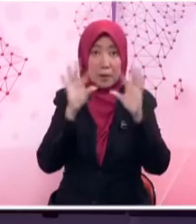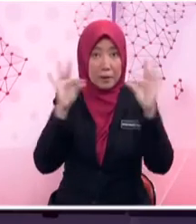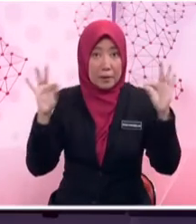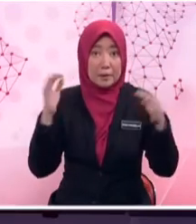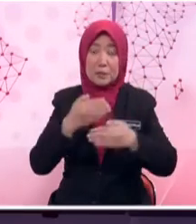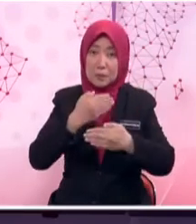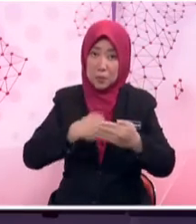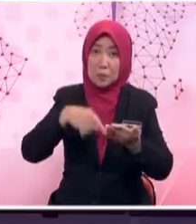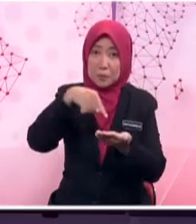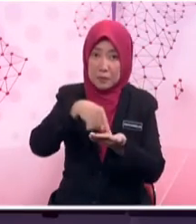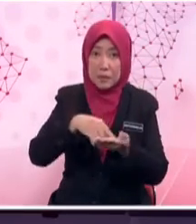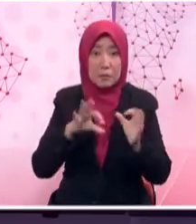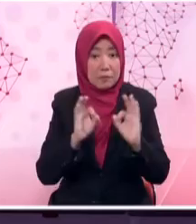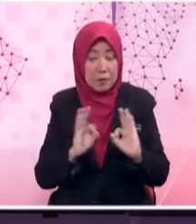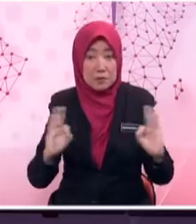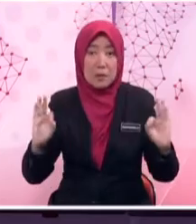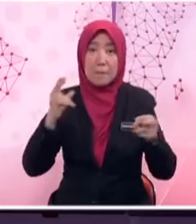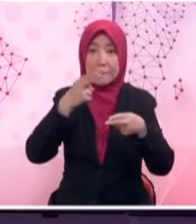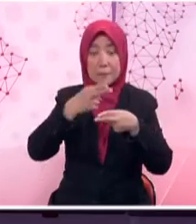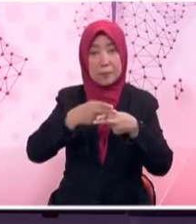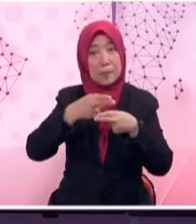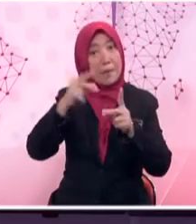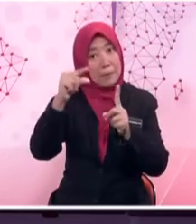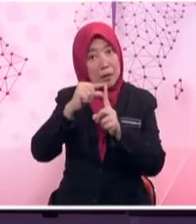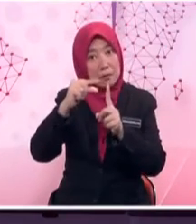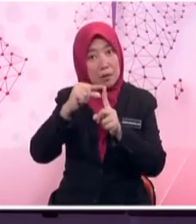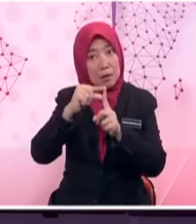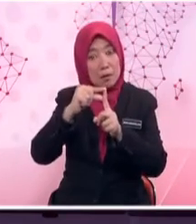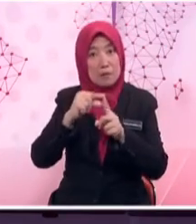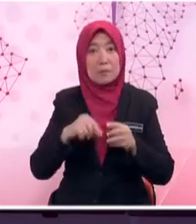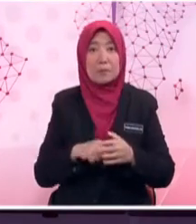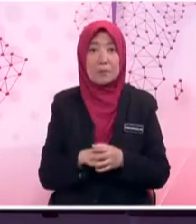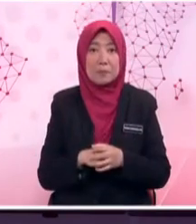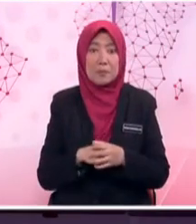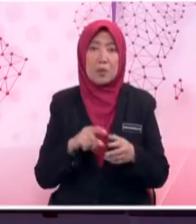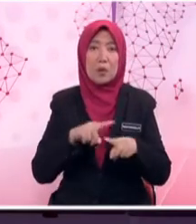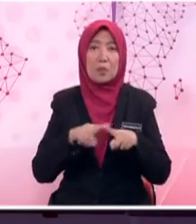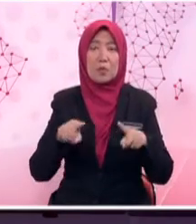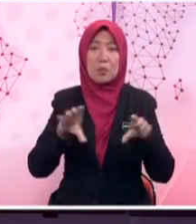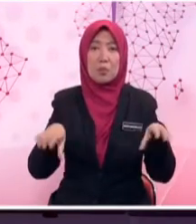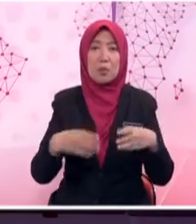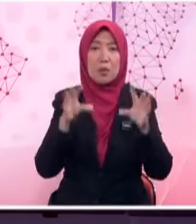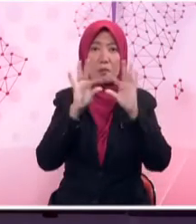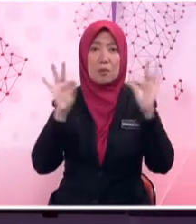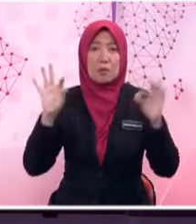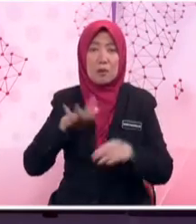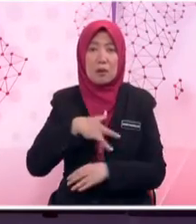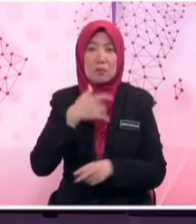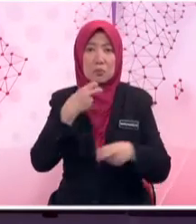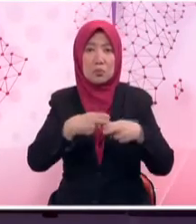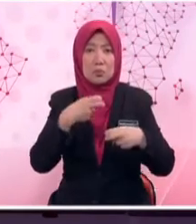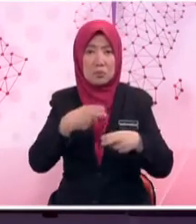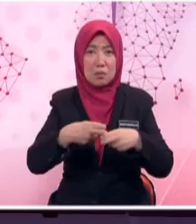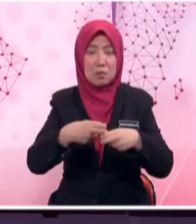belajar perkataan. Tetapi apabila kata membina ayat ni, jadi macam satu benda yang susah.